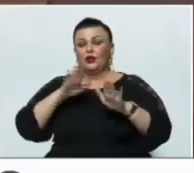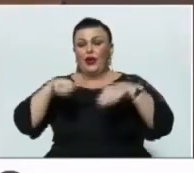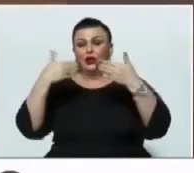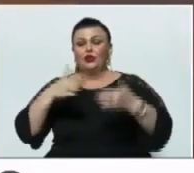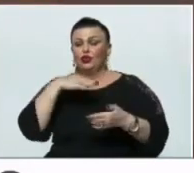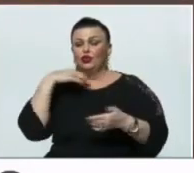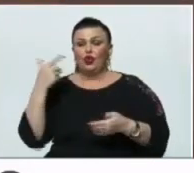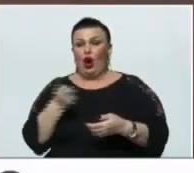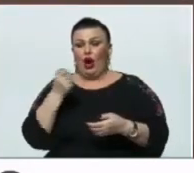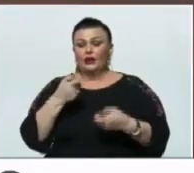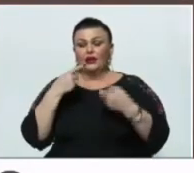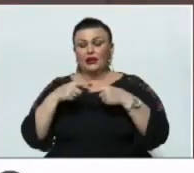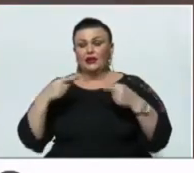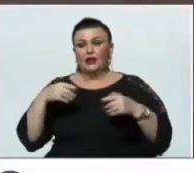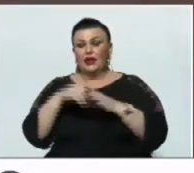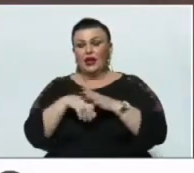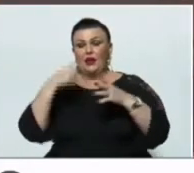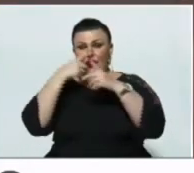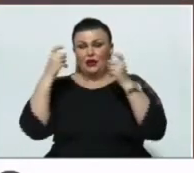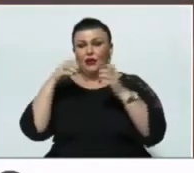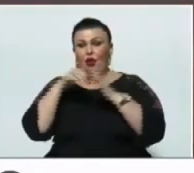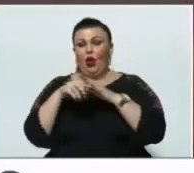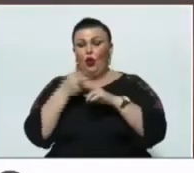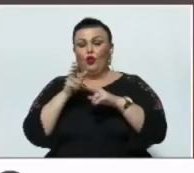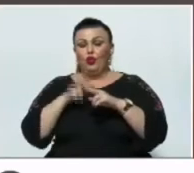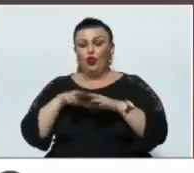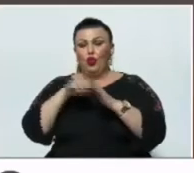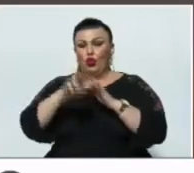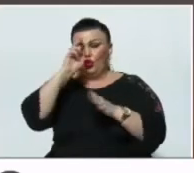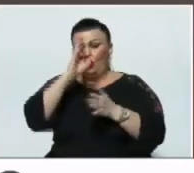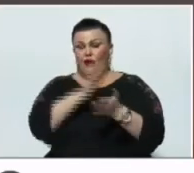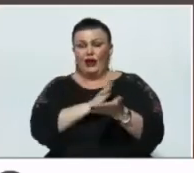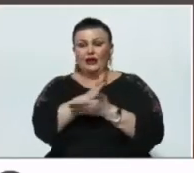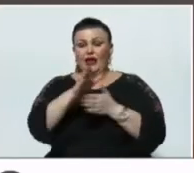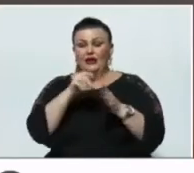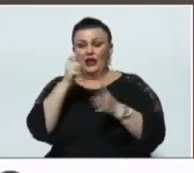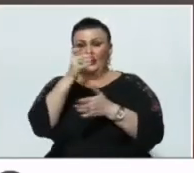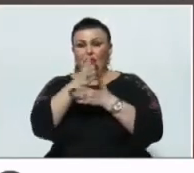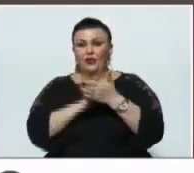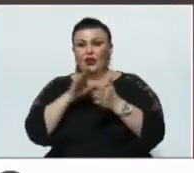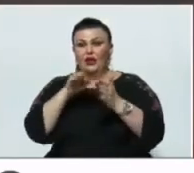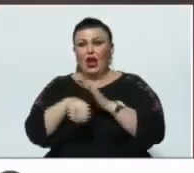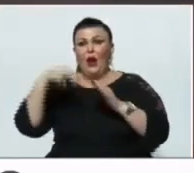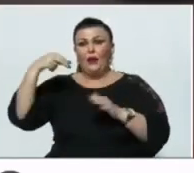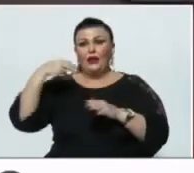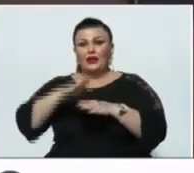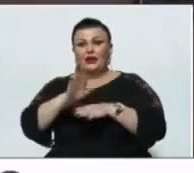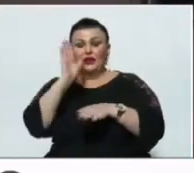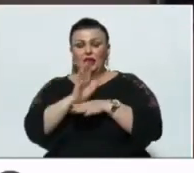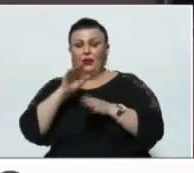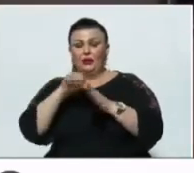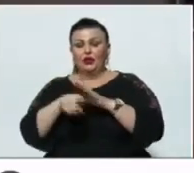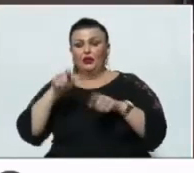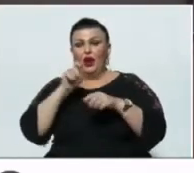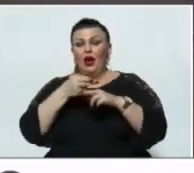azdır. Digər bir tərəfdən mən qeyd etdiyim kimi, bu həmçinin bizim dövlət siyasətinin bir hissəsidir. Yəni, Cənab Prezidentin tapşırıqları,